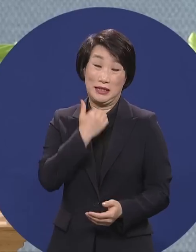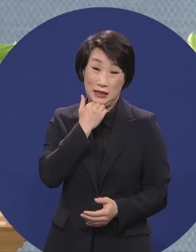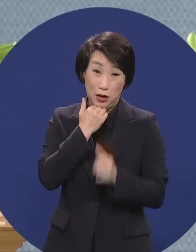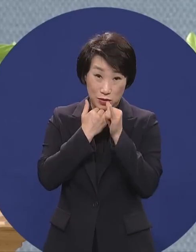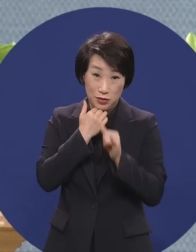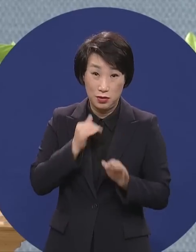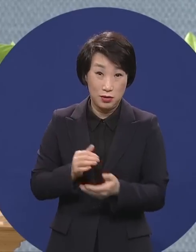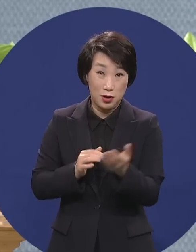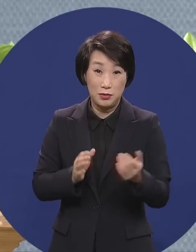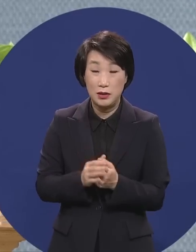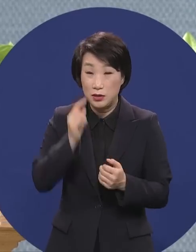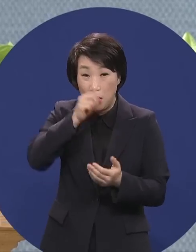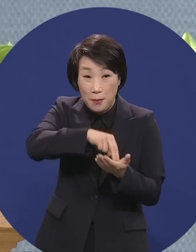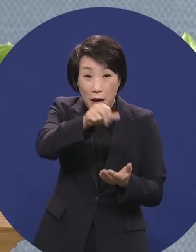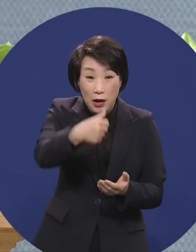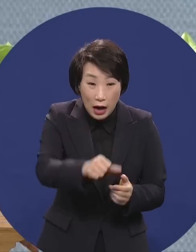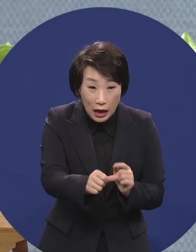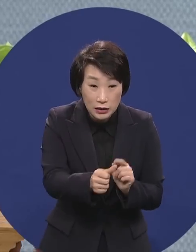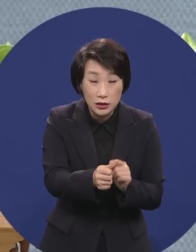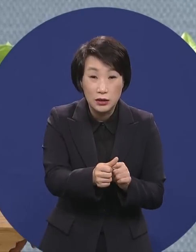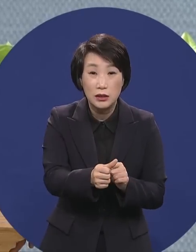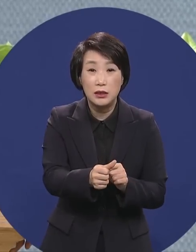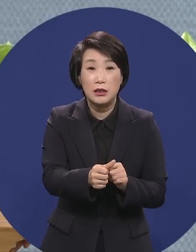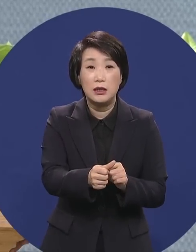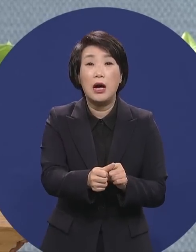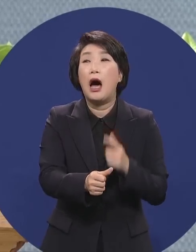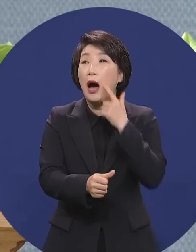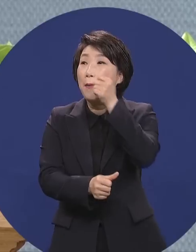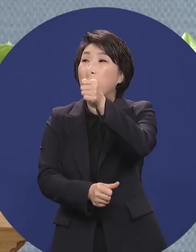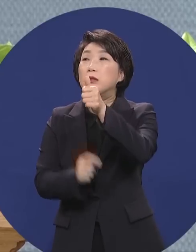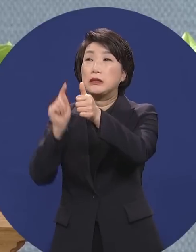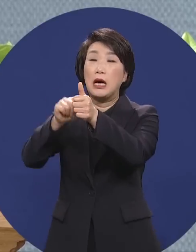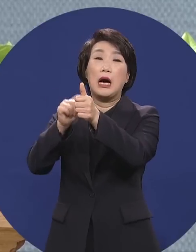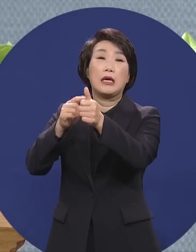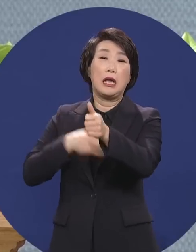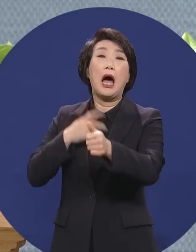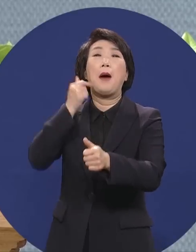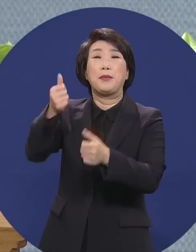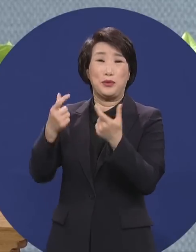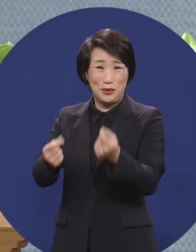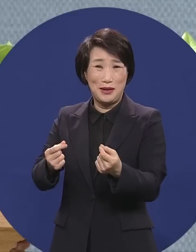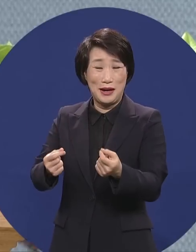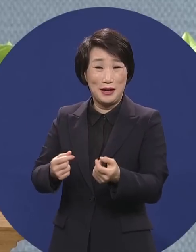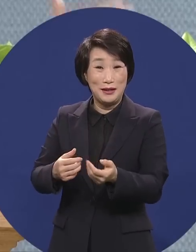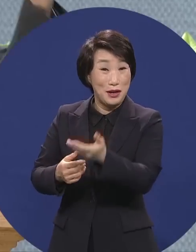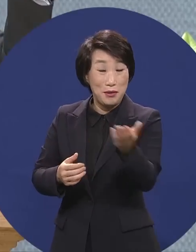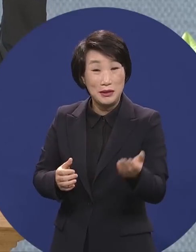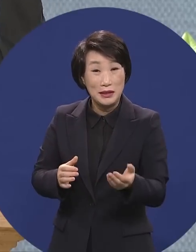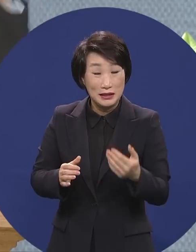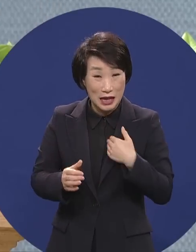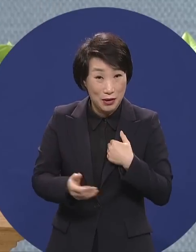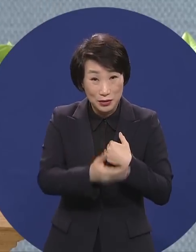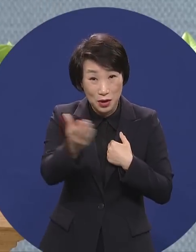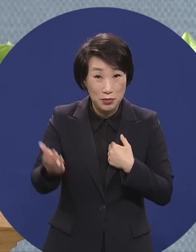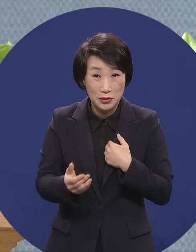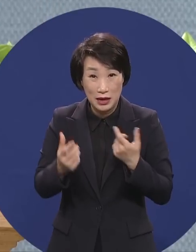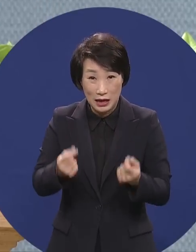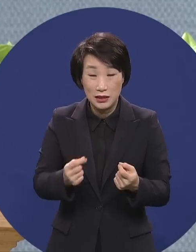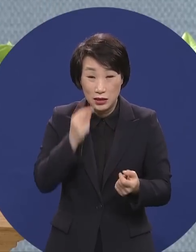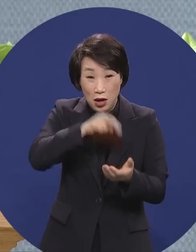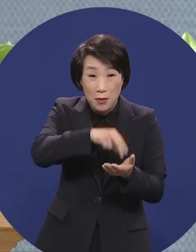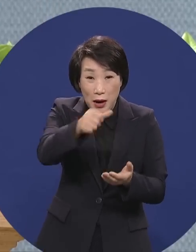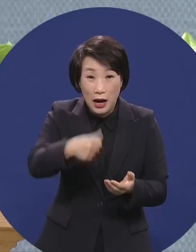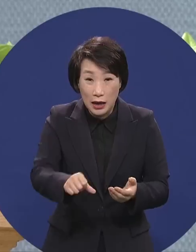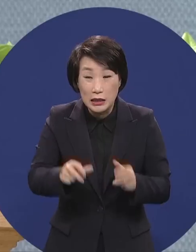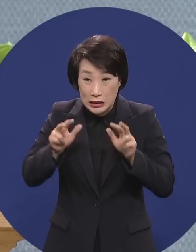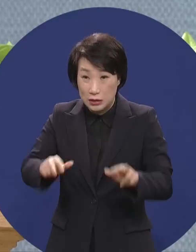탕자의 아버지가 우리 아버지요, 그 아버지가 당신과 나 같은 탕자를 지금도 기다리고 계시다는